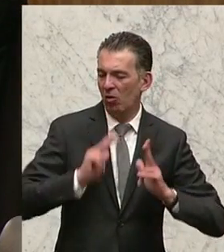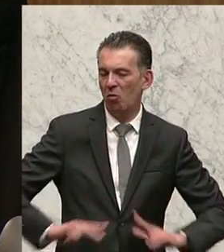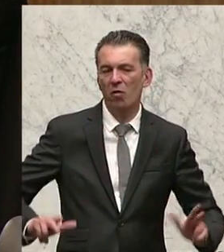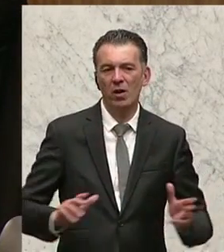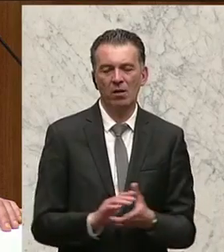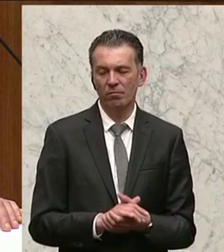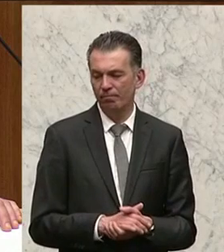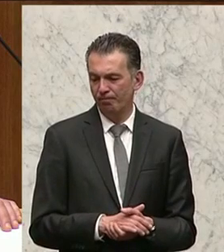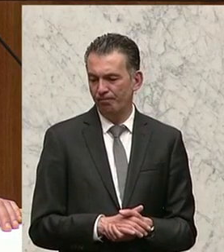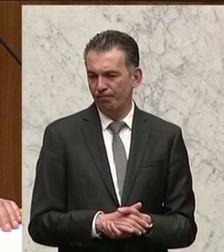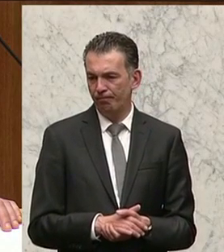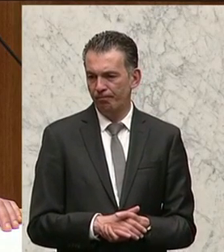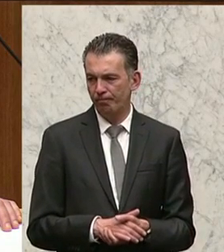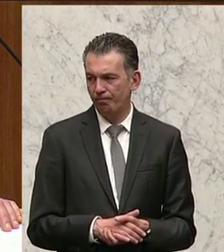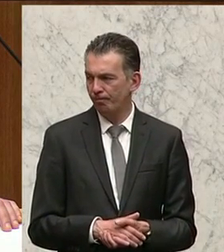unzufriedenstellenden Zustand.